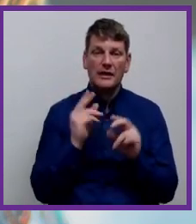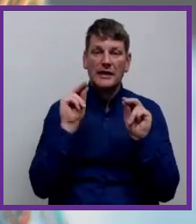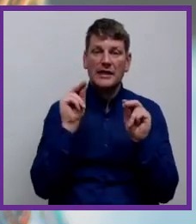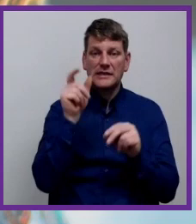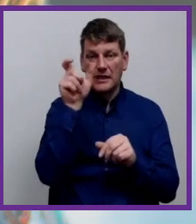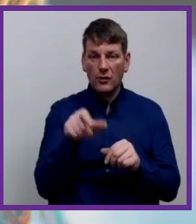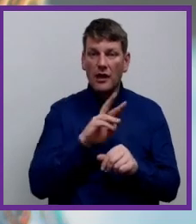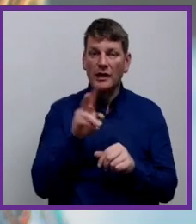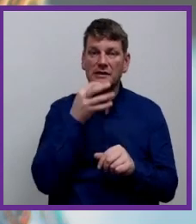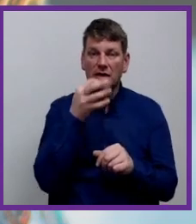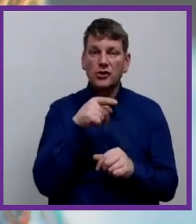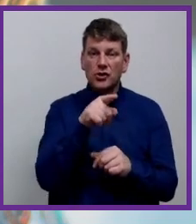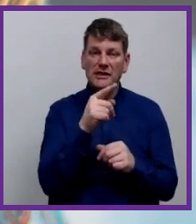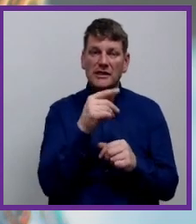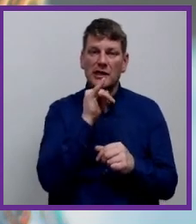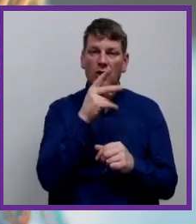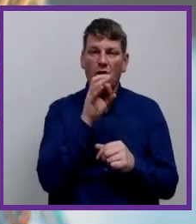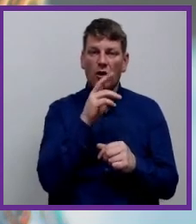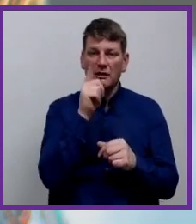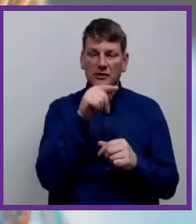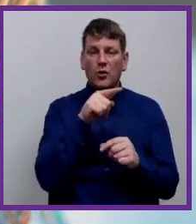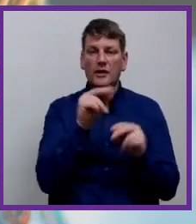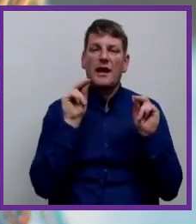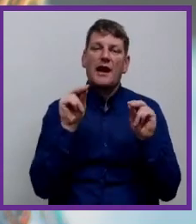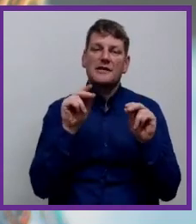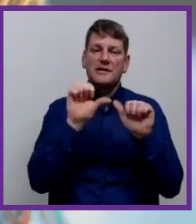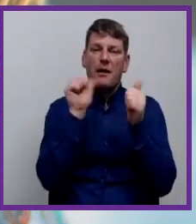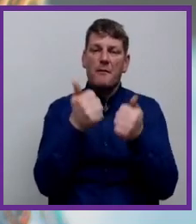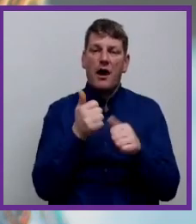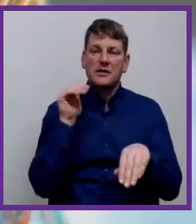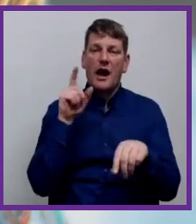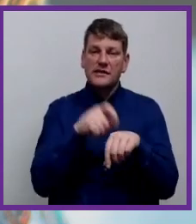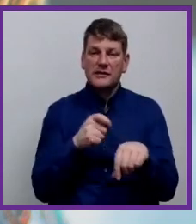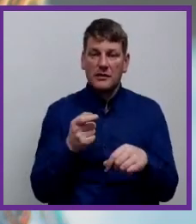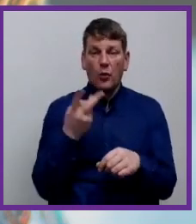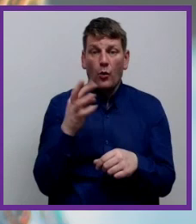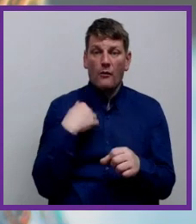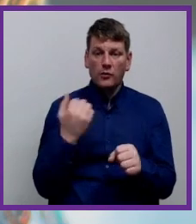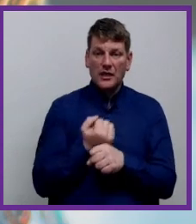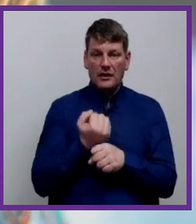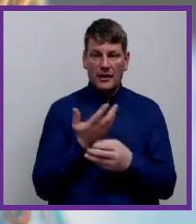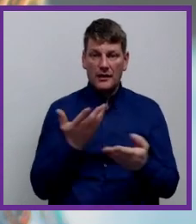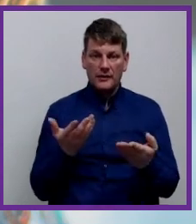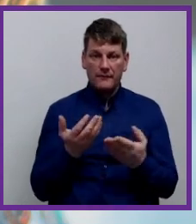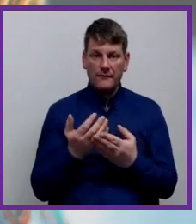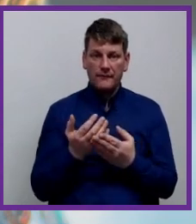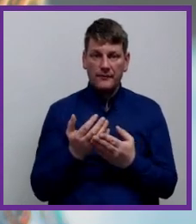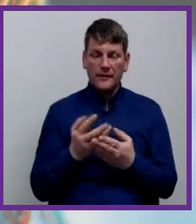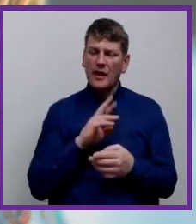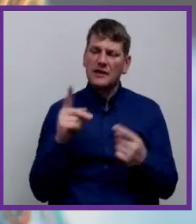kuri teikuši, ka viņu šīs ikonas un šī reliģiskā māksla aizskar. Nu, un ko mums tagad darīt ar šo skaistumu? Kas